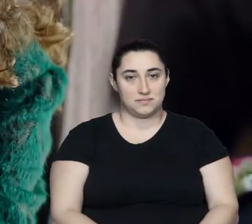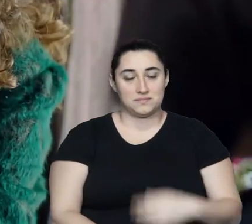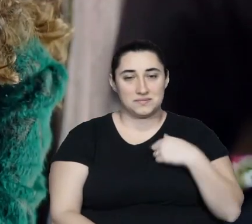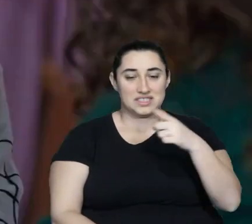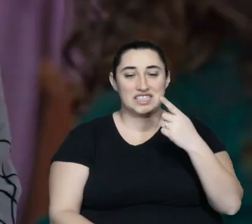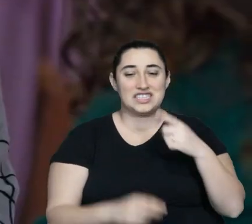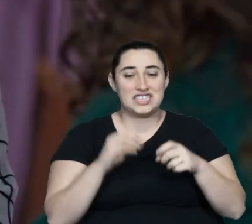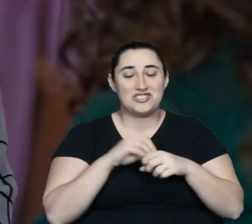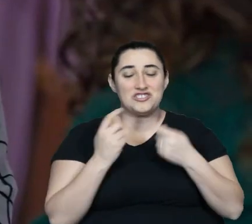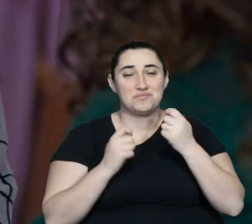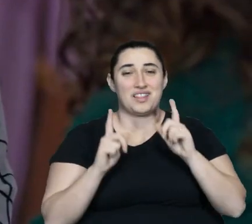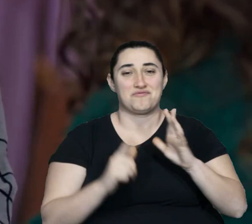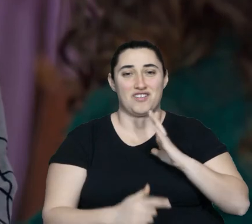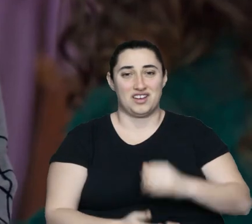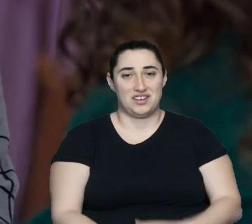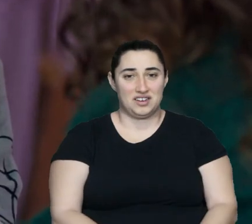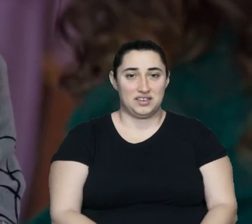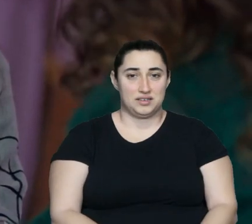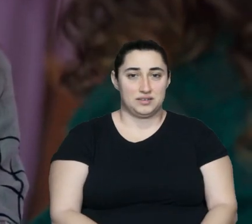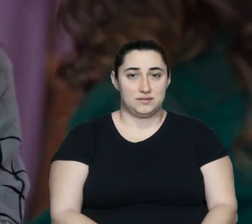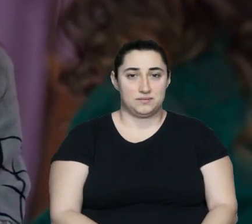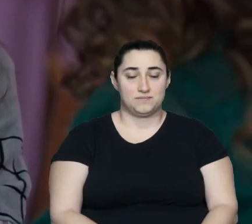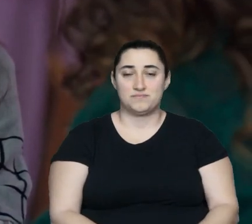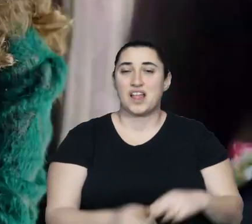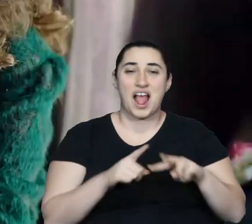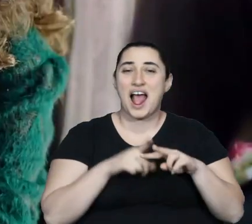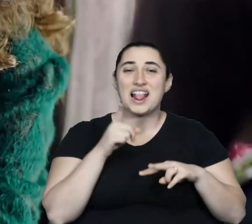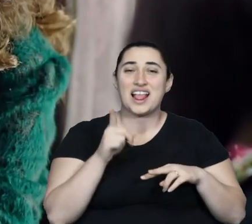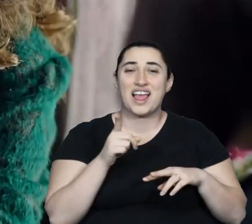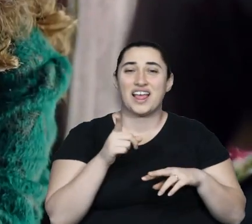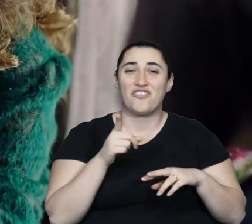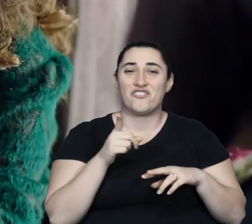Sana bir işimiz düştü. Nalan neymiş diye göz kırptı. Bu Alev'in